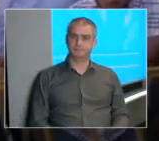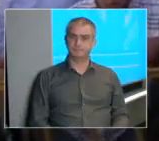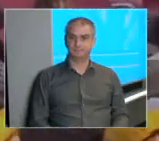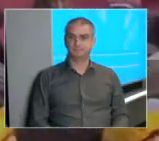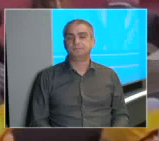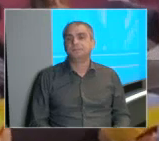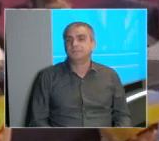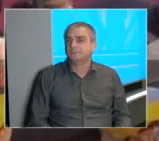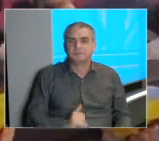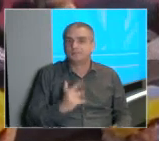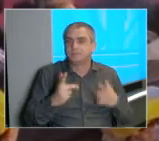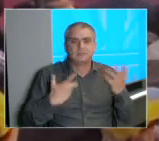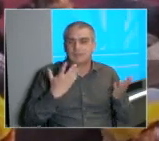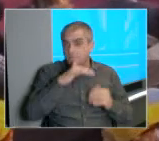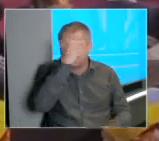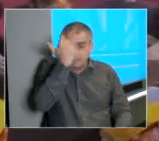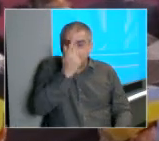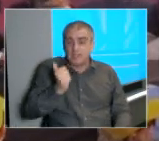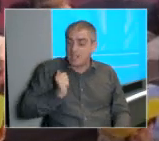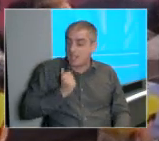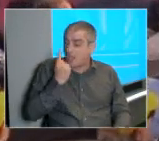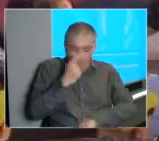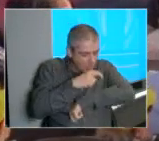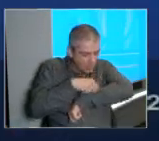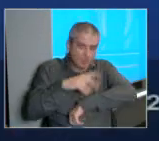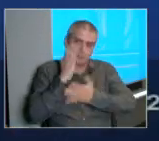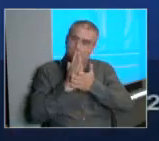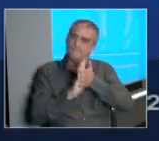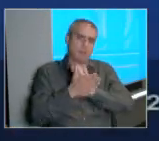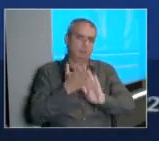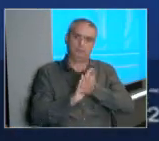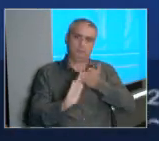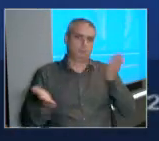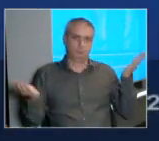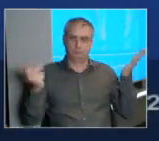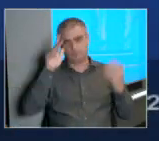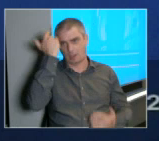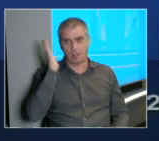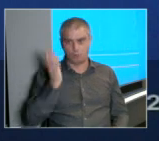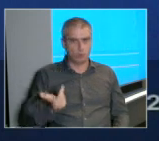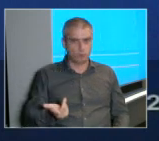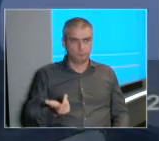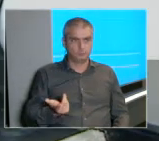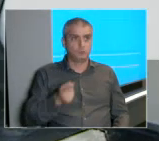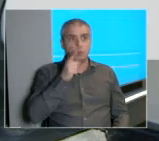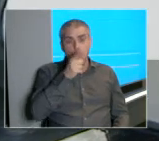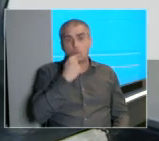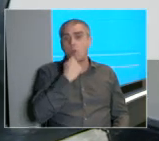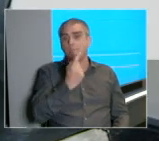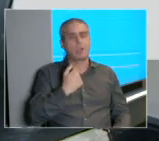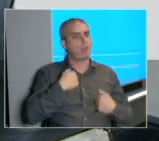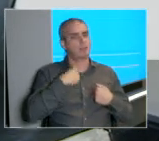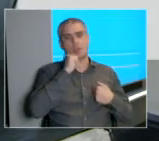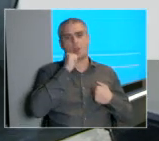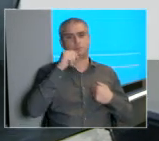תראה, מה זה רעבתני? מספיק שחייל יסרט, זה כבר דבר שהוא חמור. כן. הוא אומר, אני לא